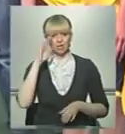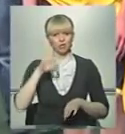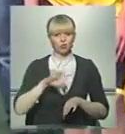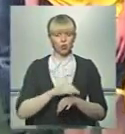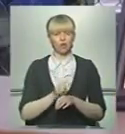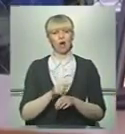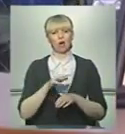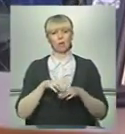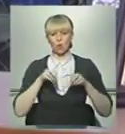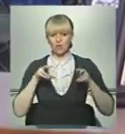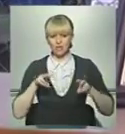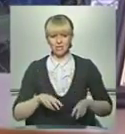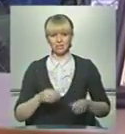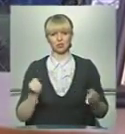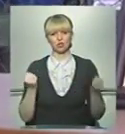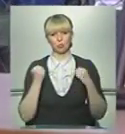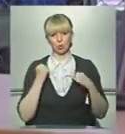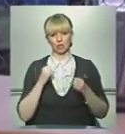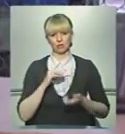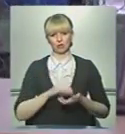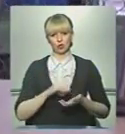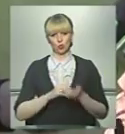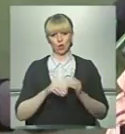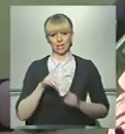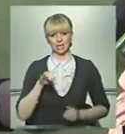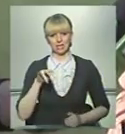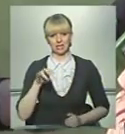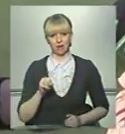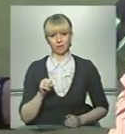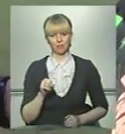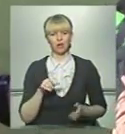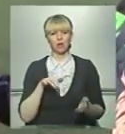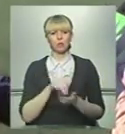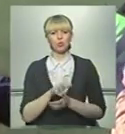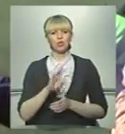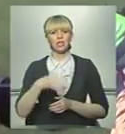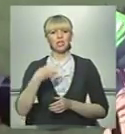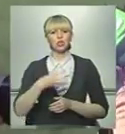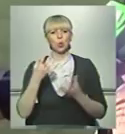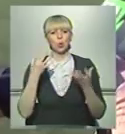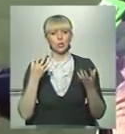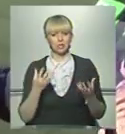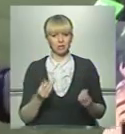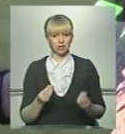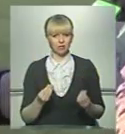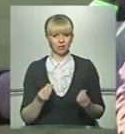а й професійного спортивного журналіста. Прийшло лише сороковини, це його